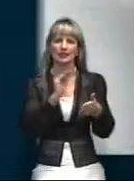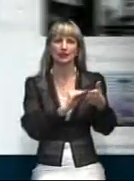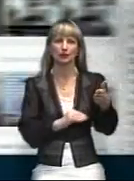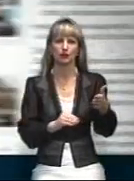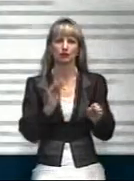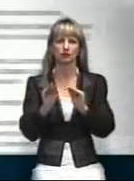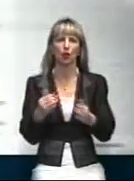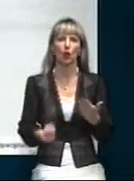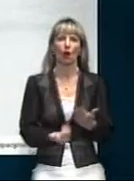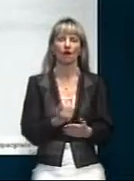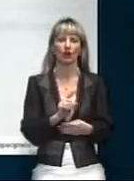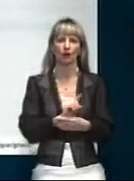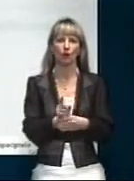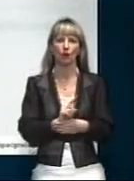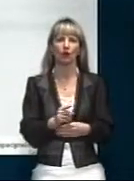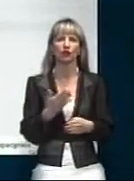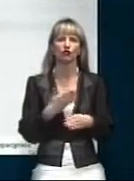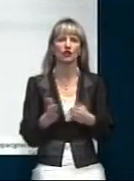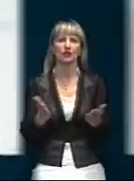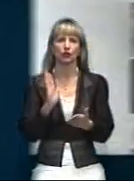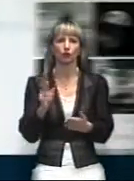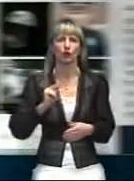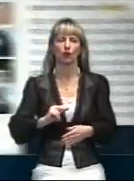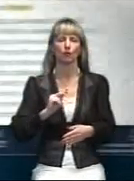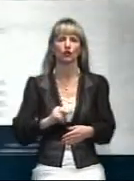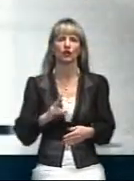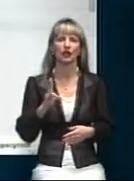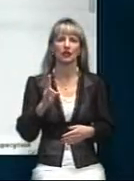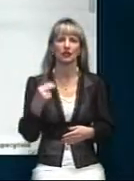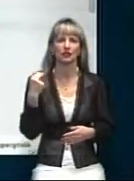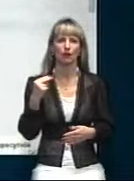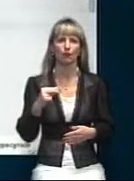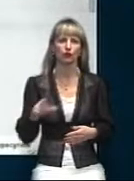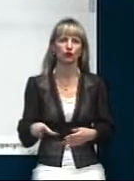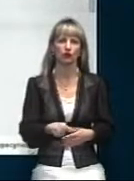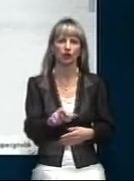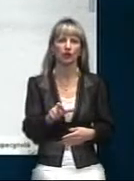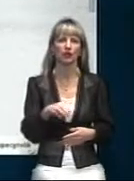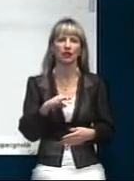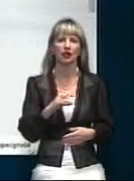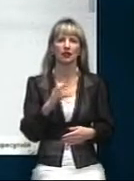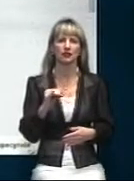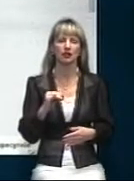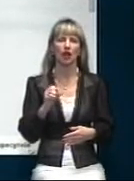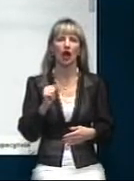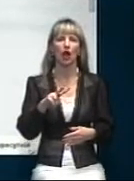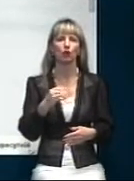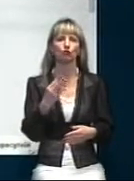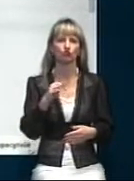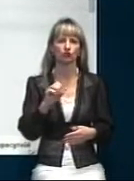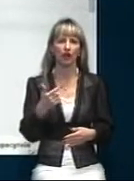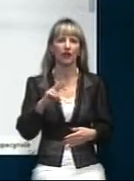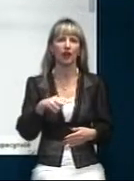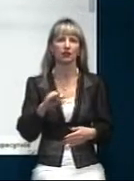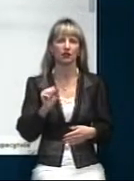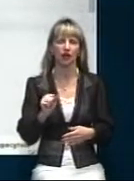радарів, частина з яких буде працювати на запорізькій ділянці траси М-18 Харків, Сімферополь, Ауш та Ялта. Наразі ми бачимо